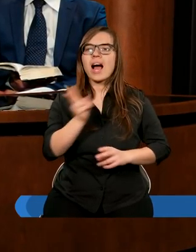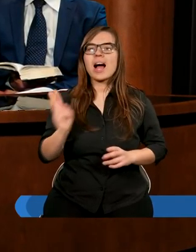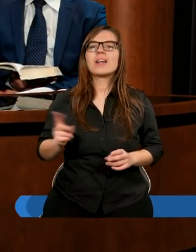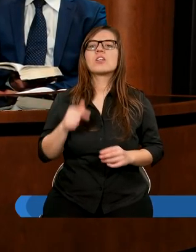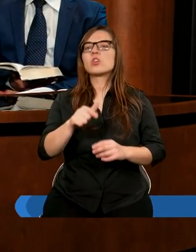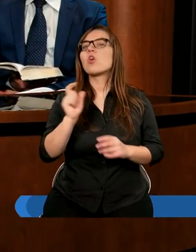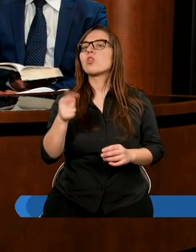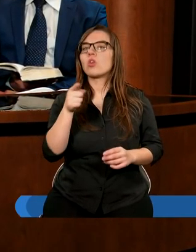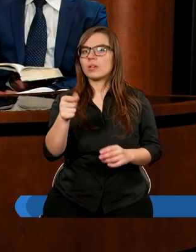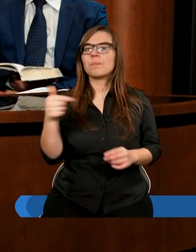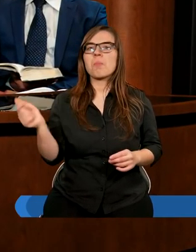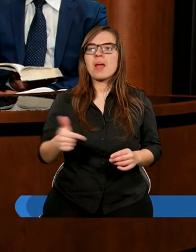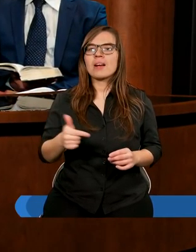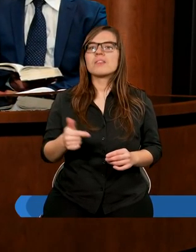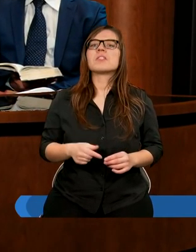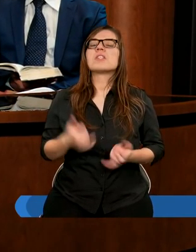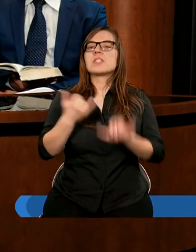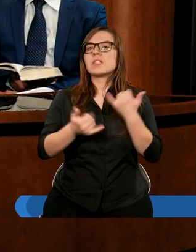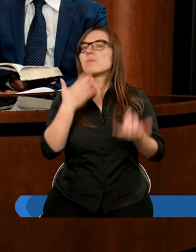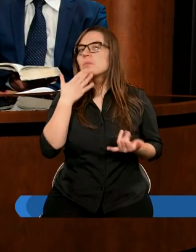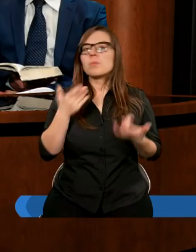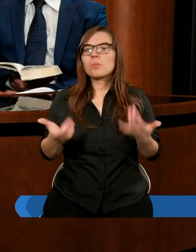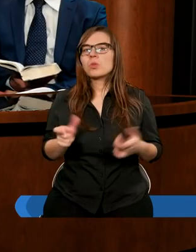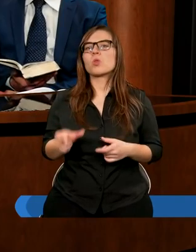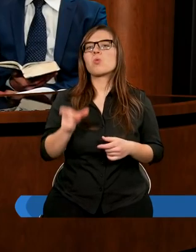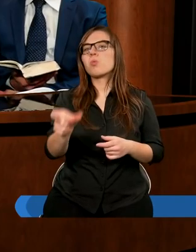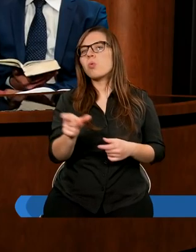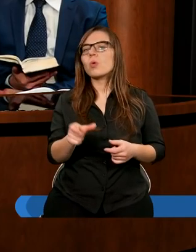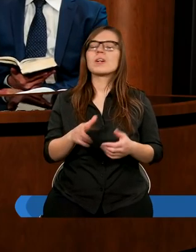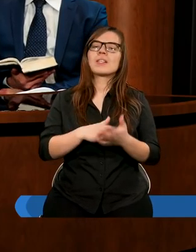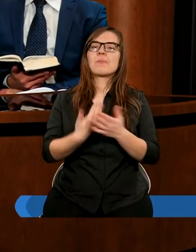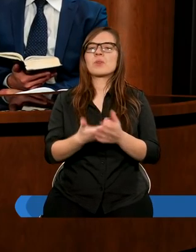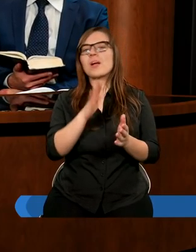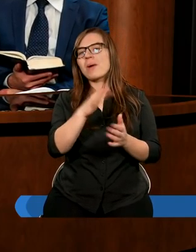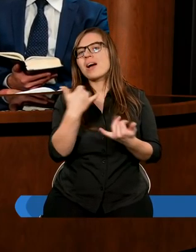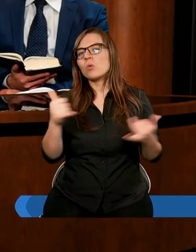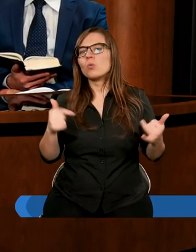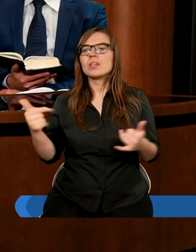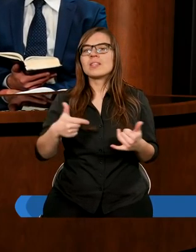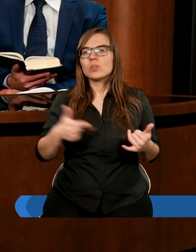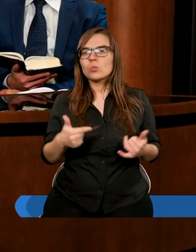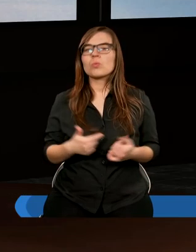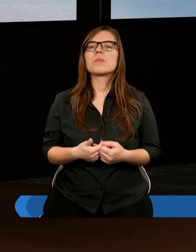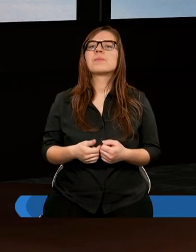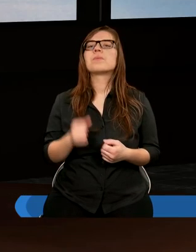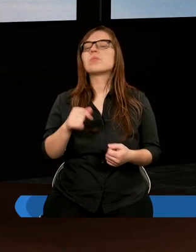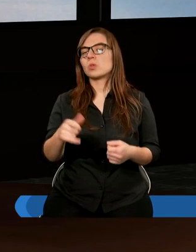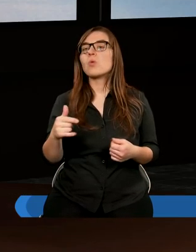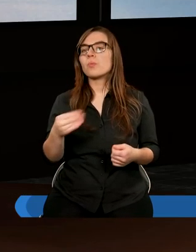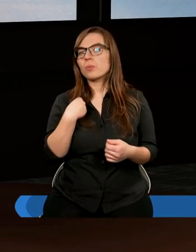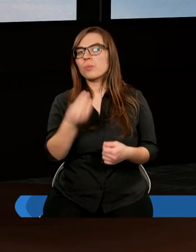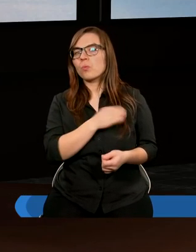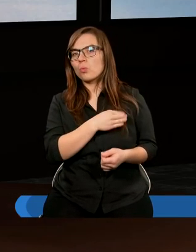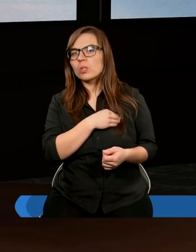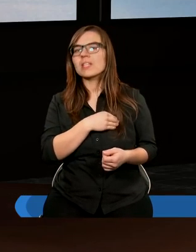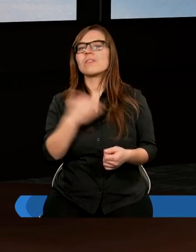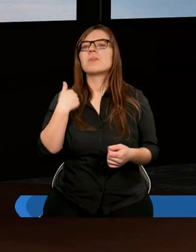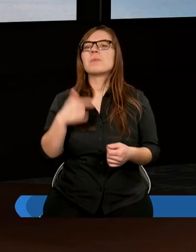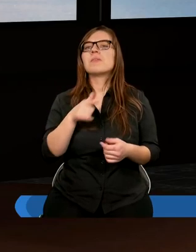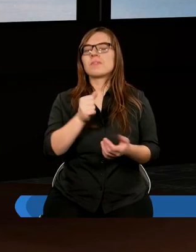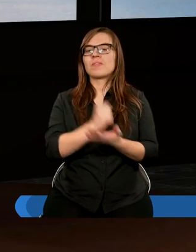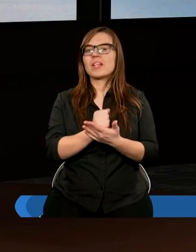to, co mu się należy. Jeżeli mówimy o długach, o zaciąganiu zadłużenia, to żeby tutaj być uczciwym, przede wszystkim ta